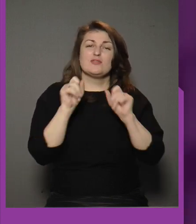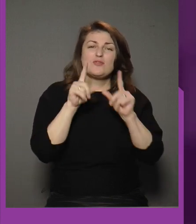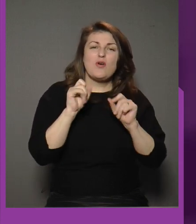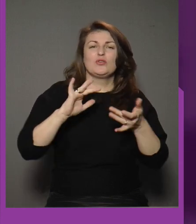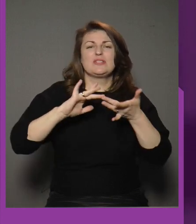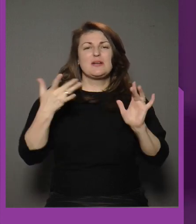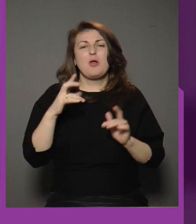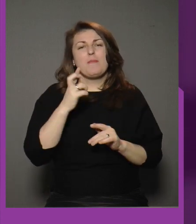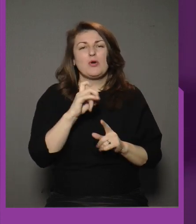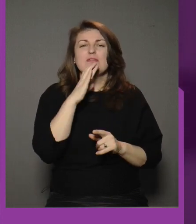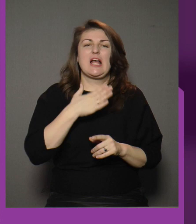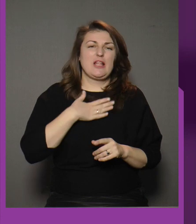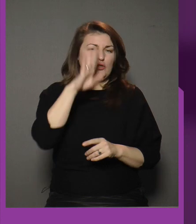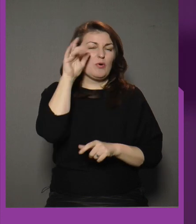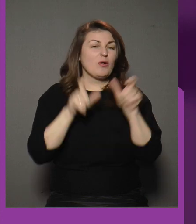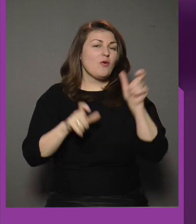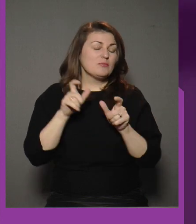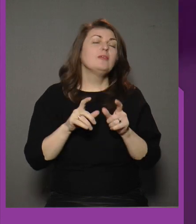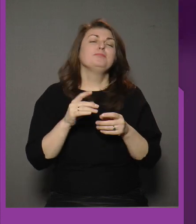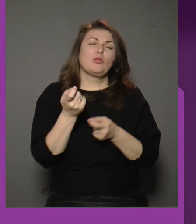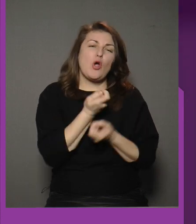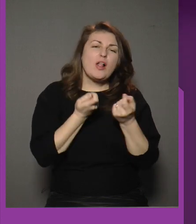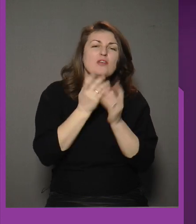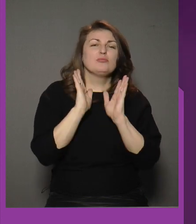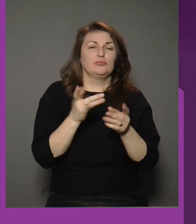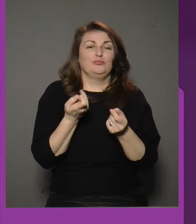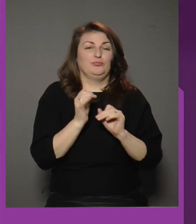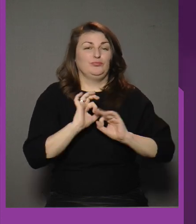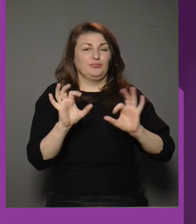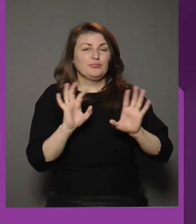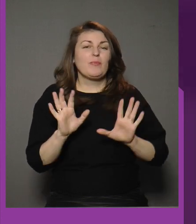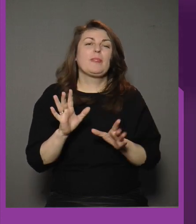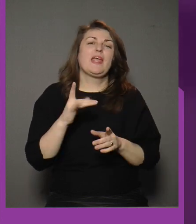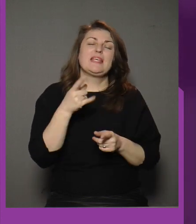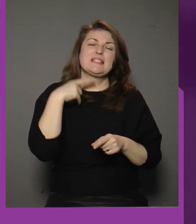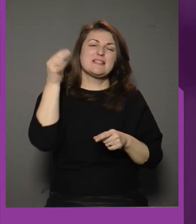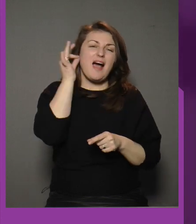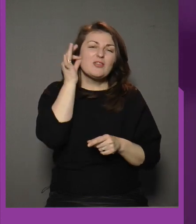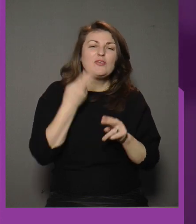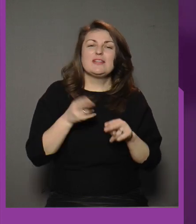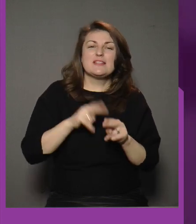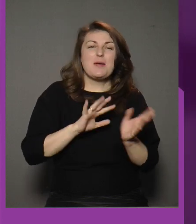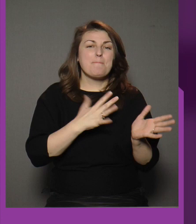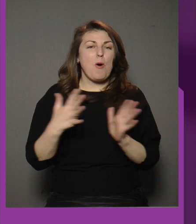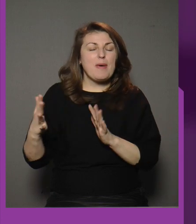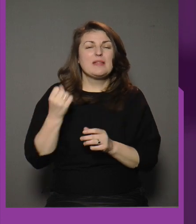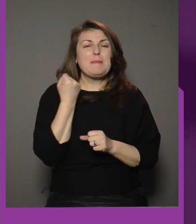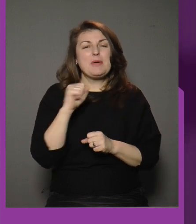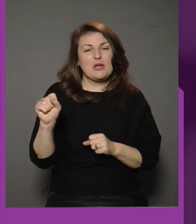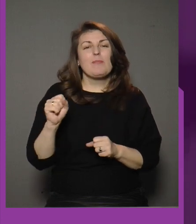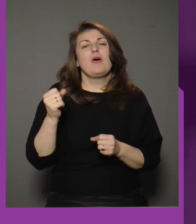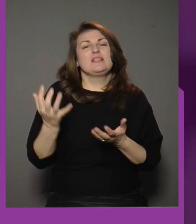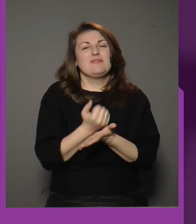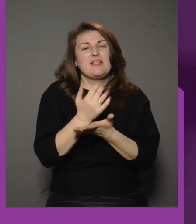та бронза за нашими хлопцями. Докладніше будемо дуже скоро про це говорити і згадувати ці моменти перемоги, звитяги